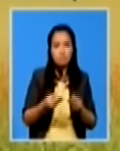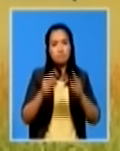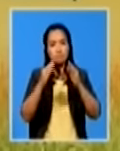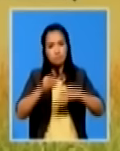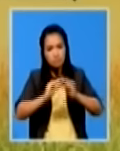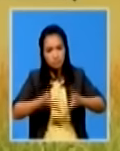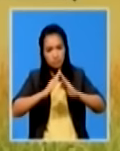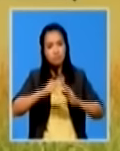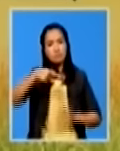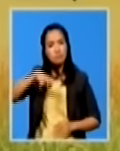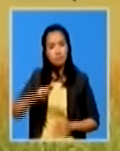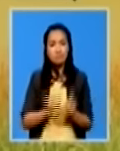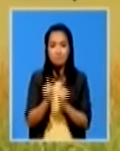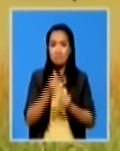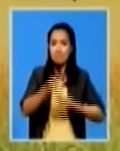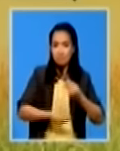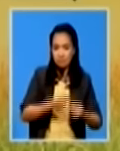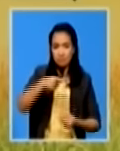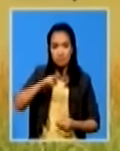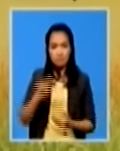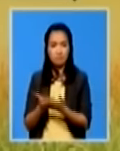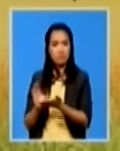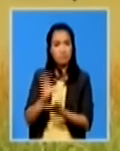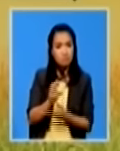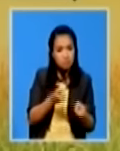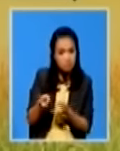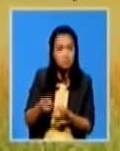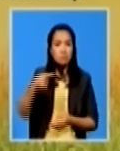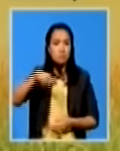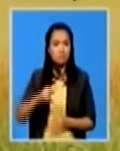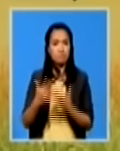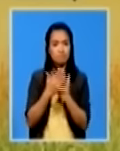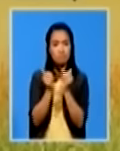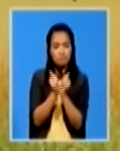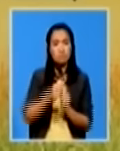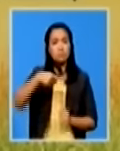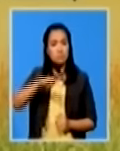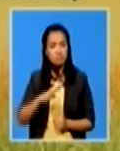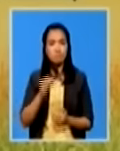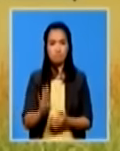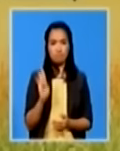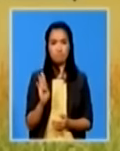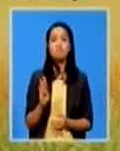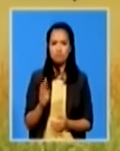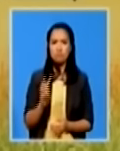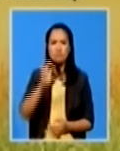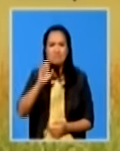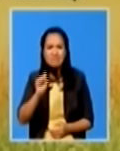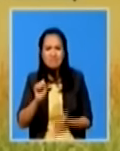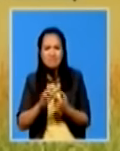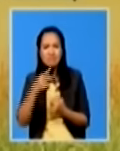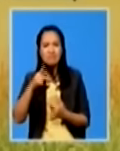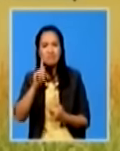การแข่งขันทางการค้าพรบวิธีการงบประมาณพรบราชทัณฑ์พรบบรรษัทวิสาหกิจพรบวิสาหกิจชุมช